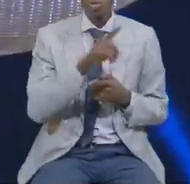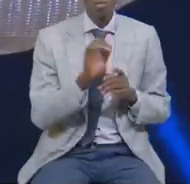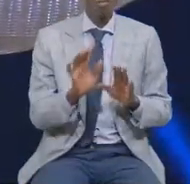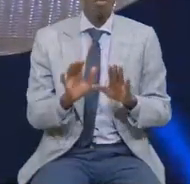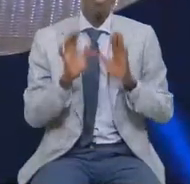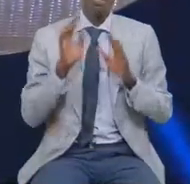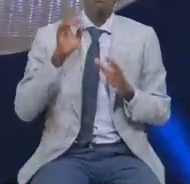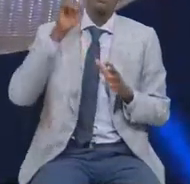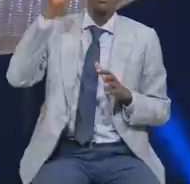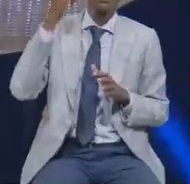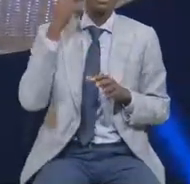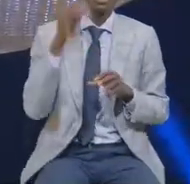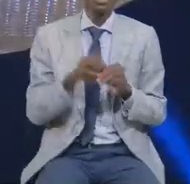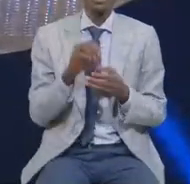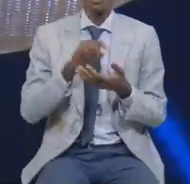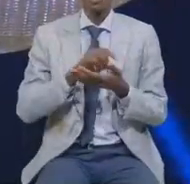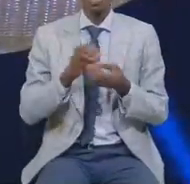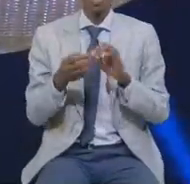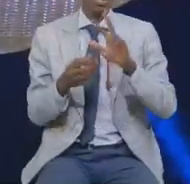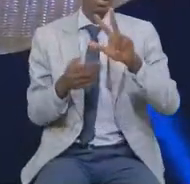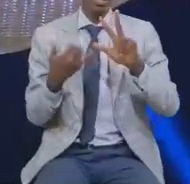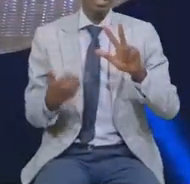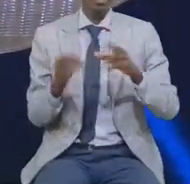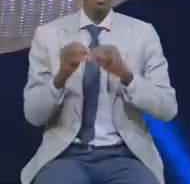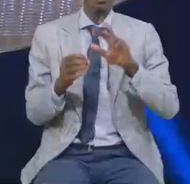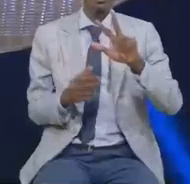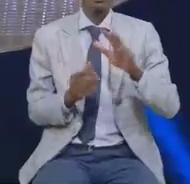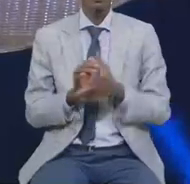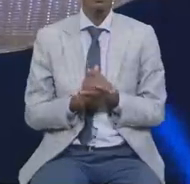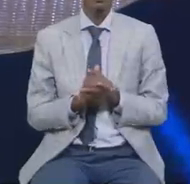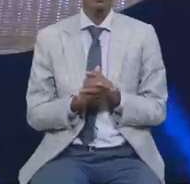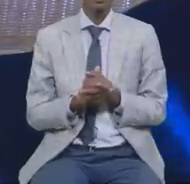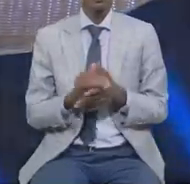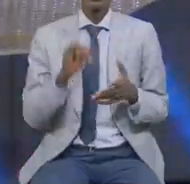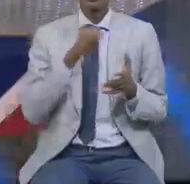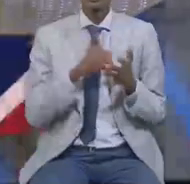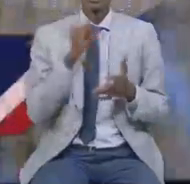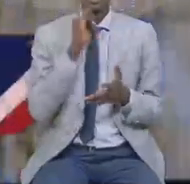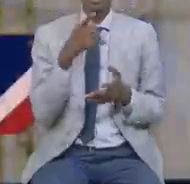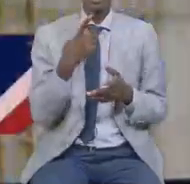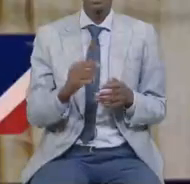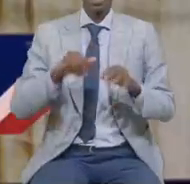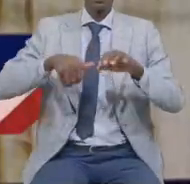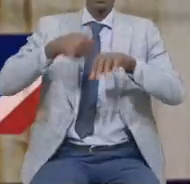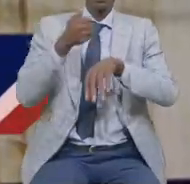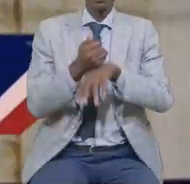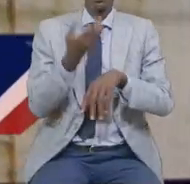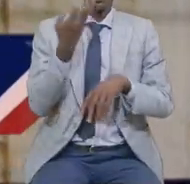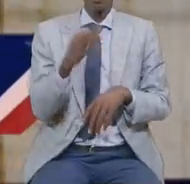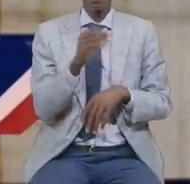craindre. Nous allons à la troisième partie ici. C'est l'affirmation